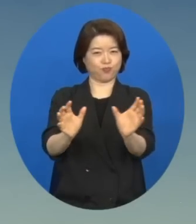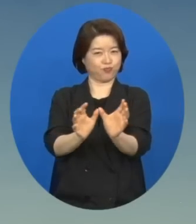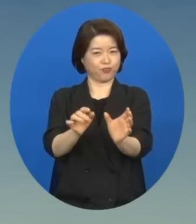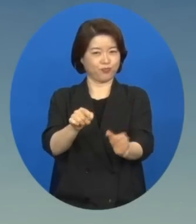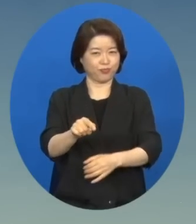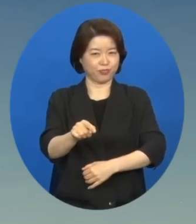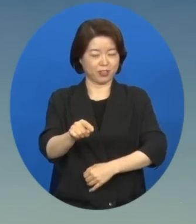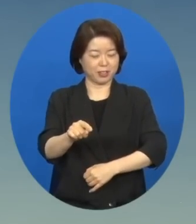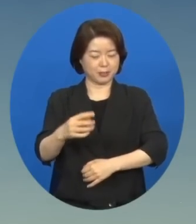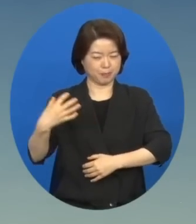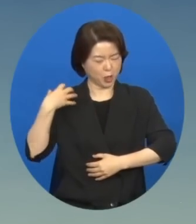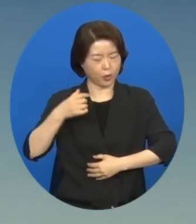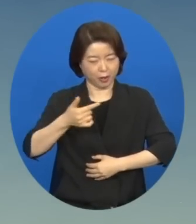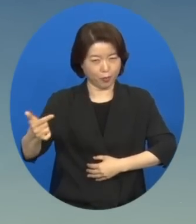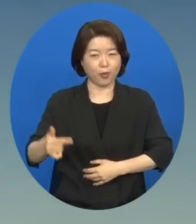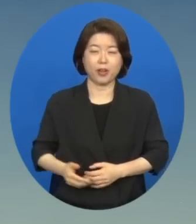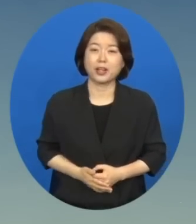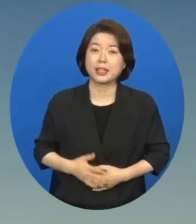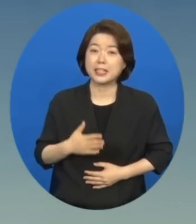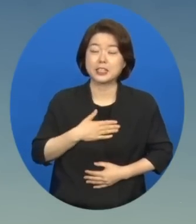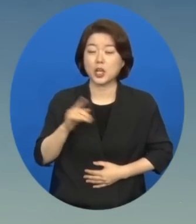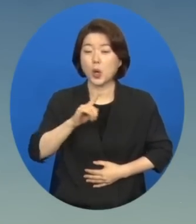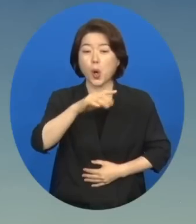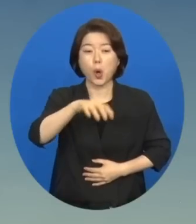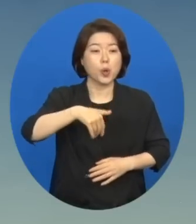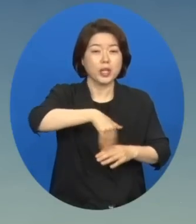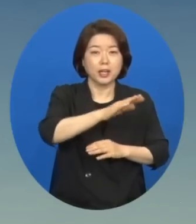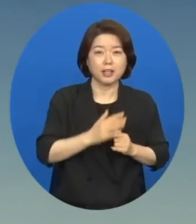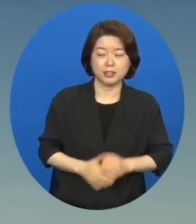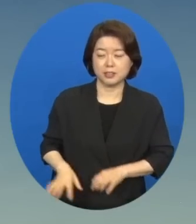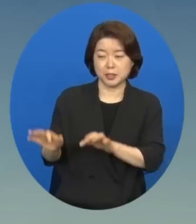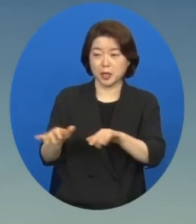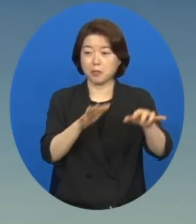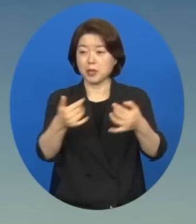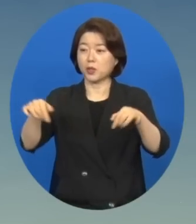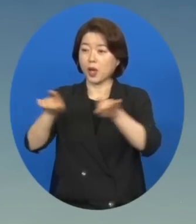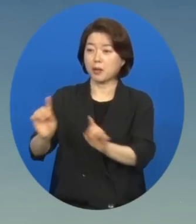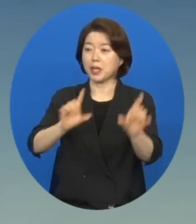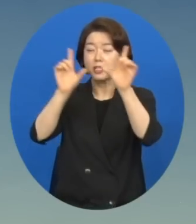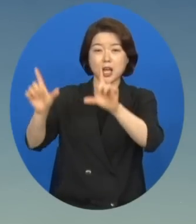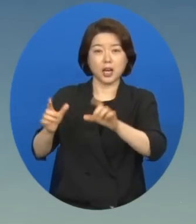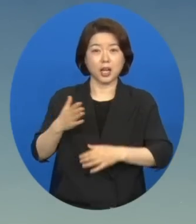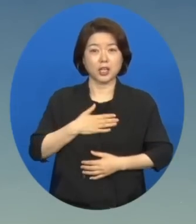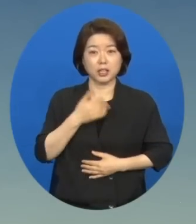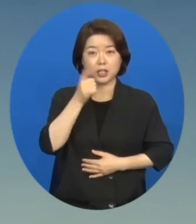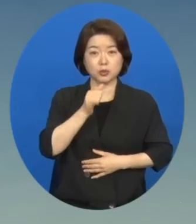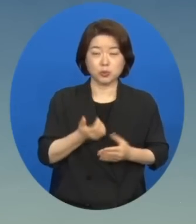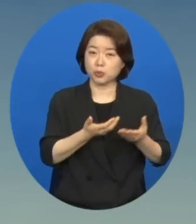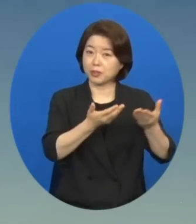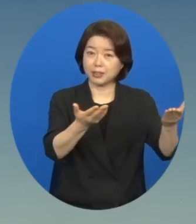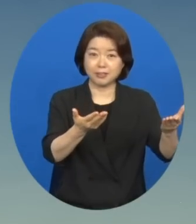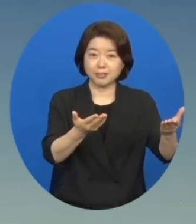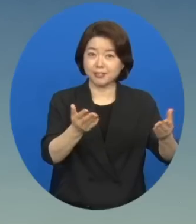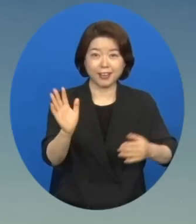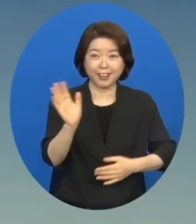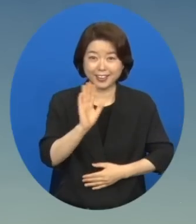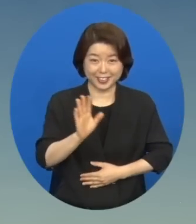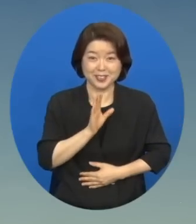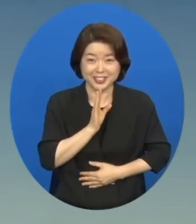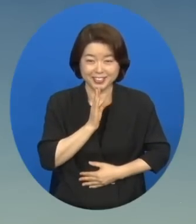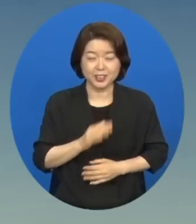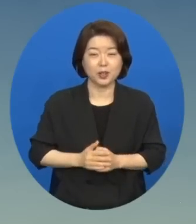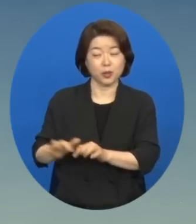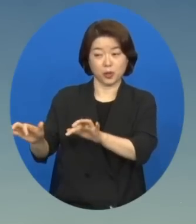그런데 제가 어디를 가서 저 피아노랑 함께 삽니다. 그렇게 저를 소개할 일이 없죠.